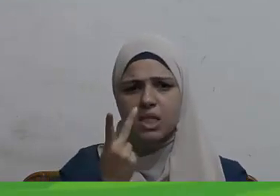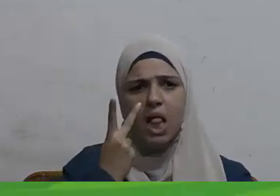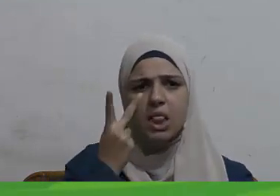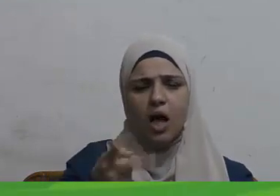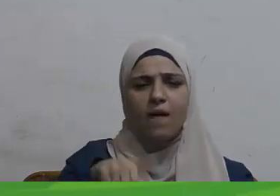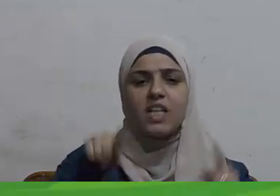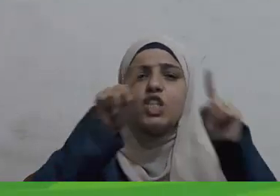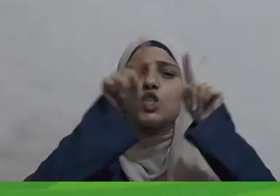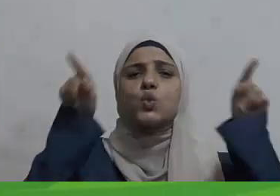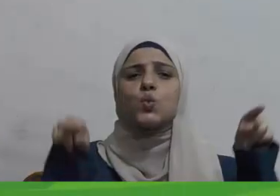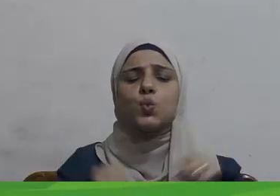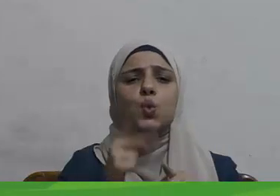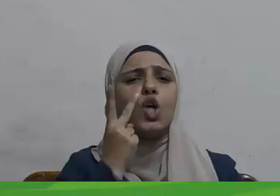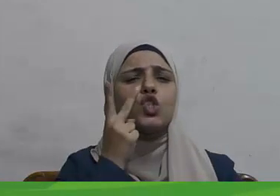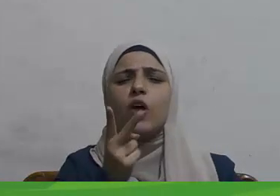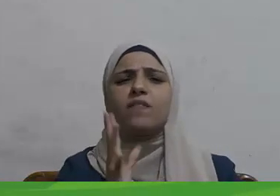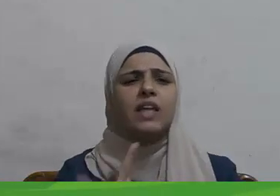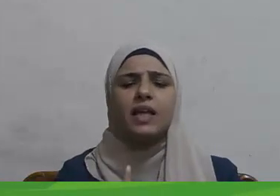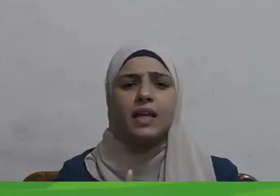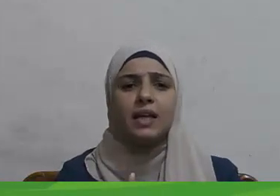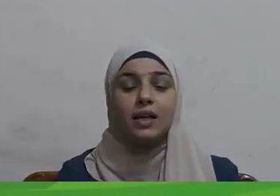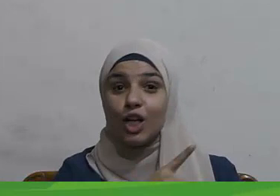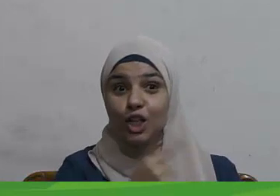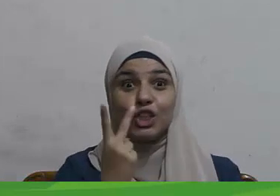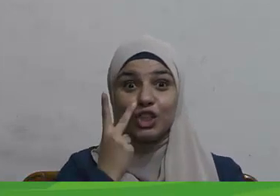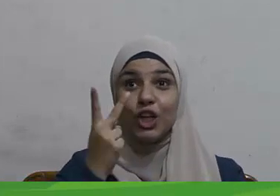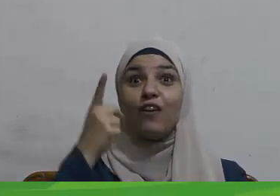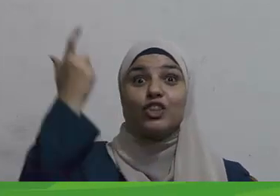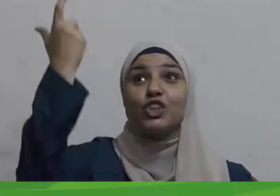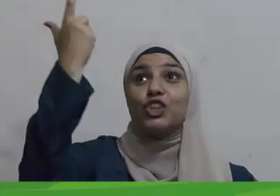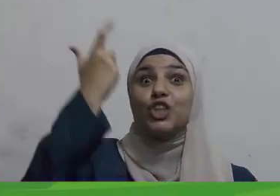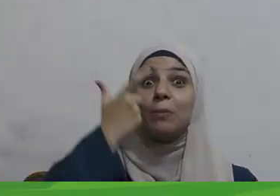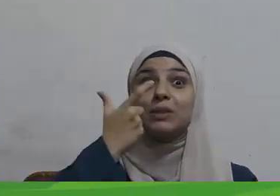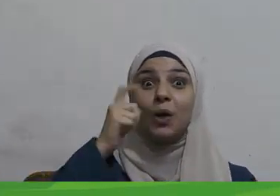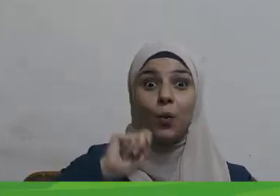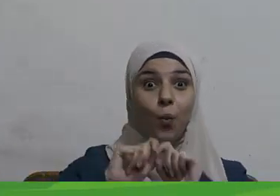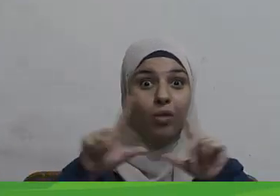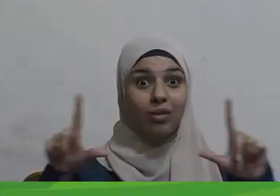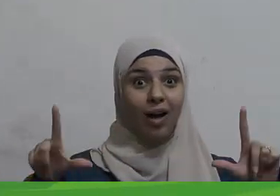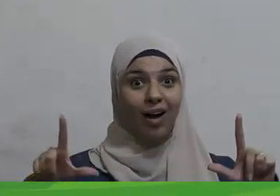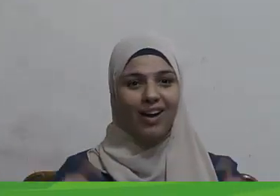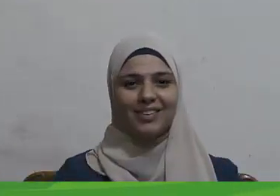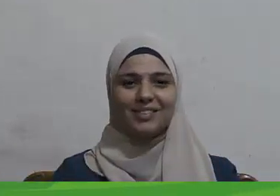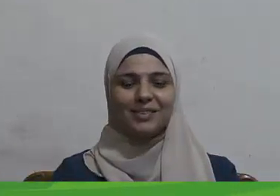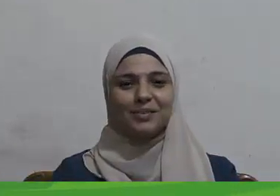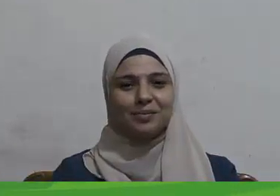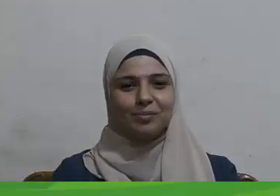ماذا ترى في هذه الصورة؟ أرى شمسا ساطعة.